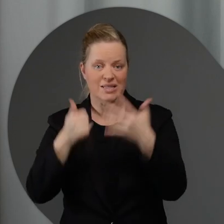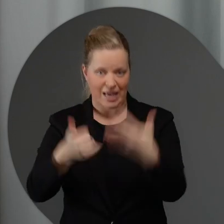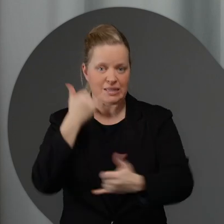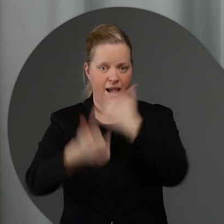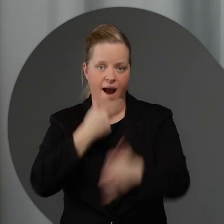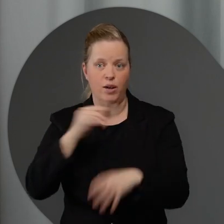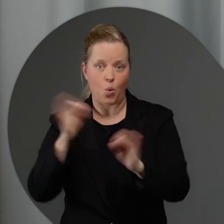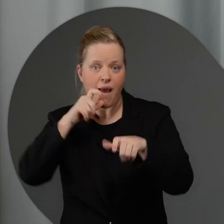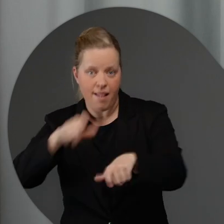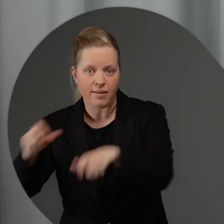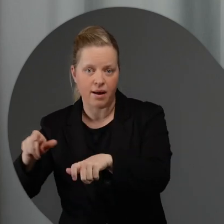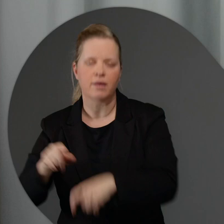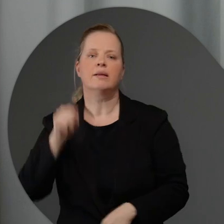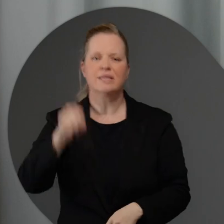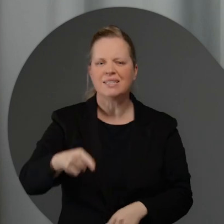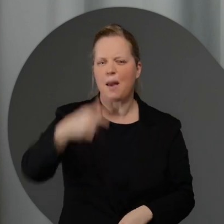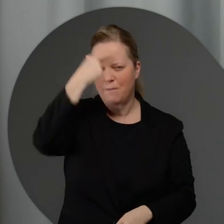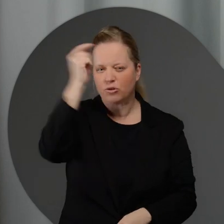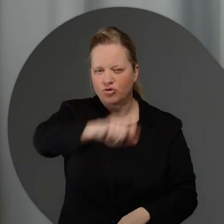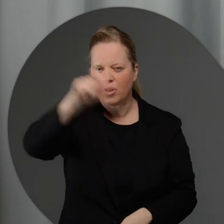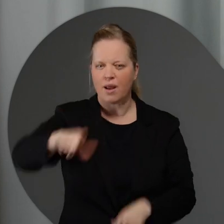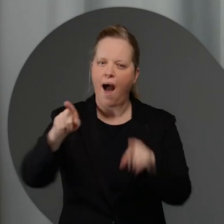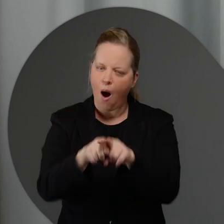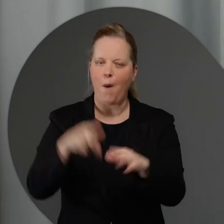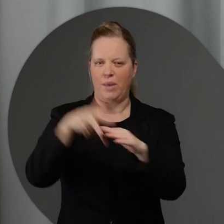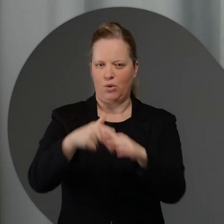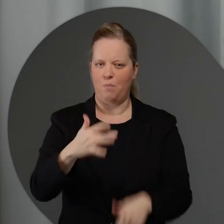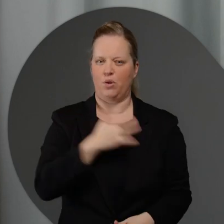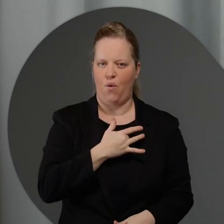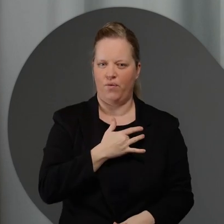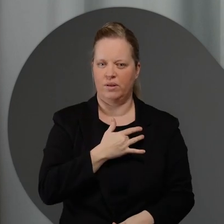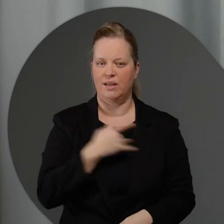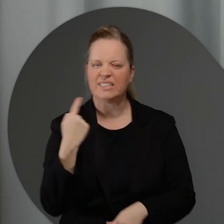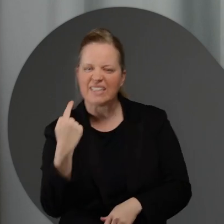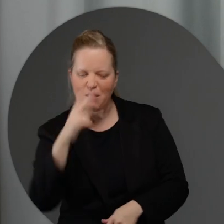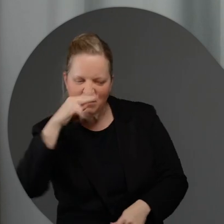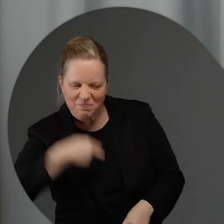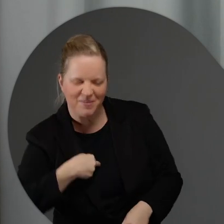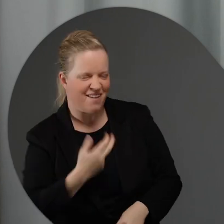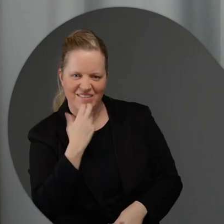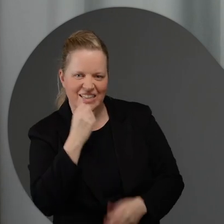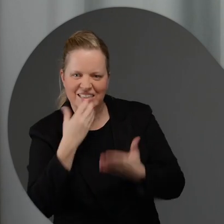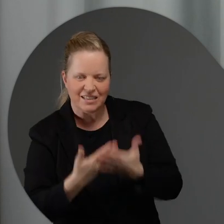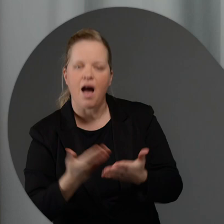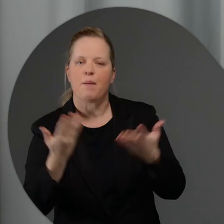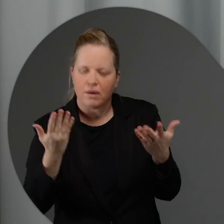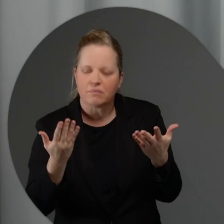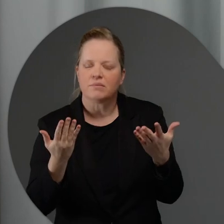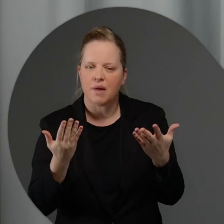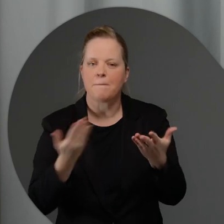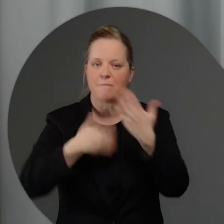sind. Und auch diese Menschen sind von Behinderungen betroffen, also auch wenn sie es nicht gern sehen wollen.